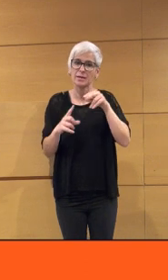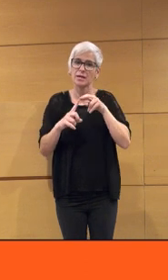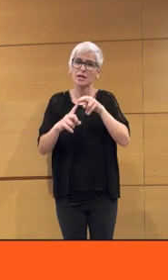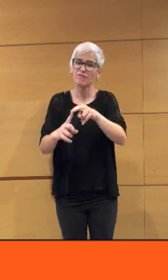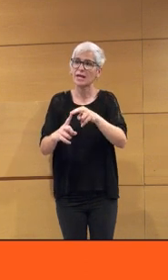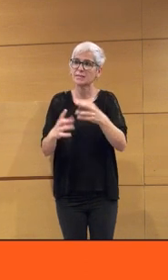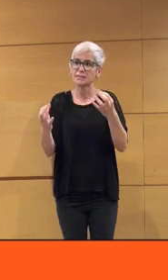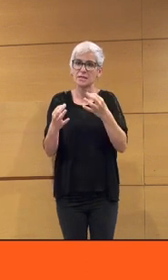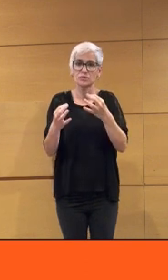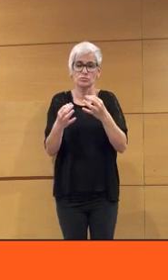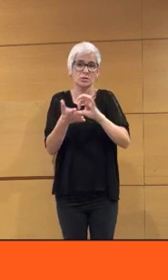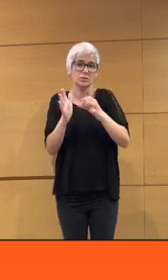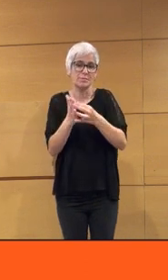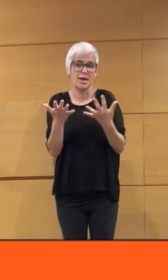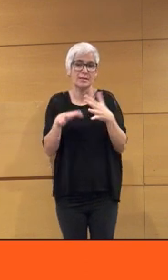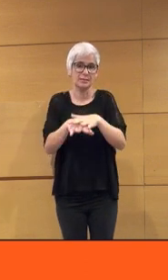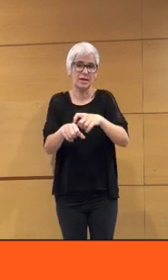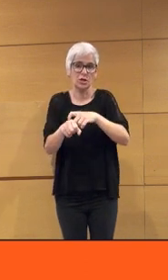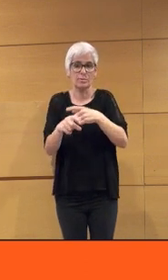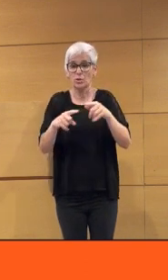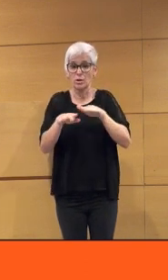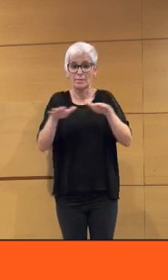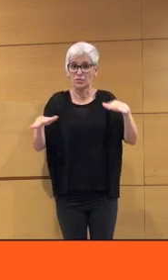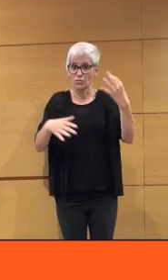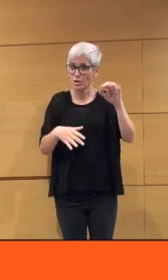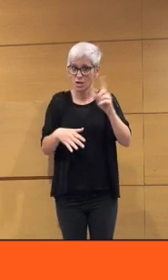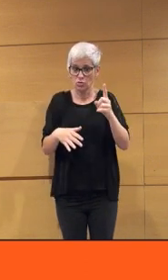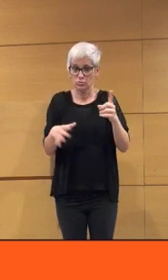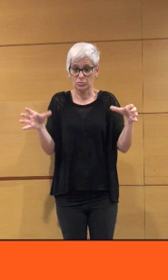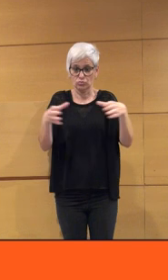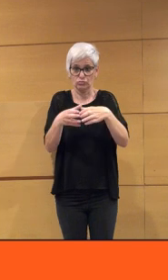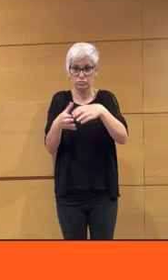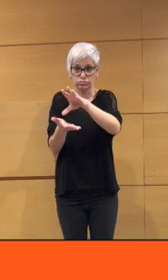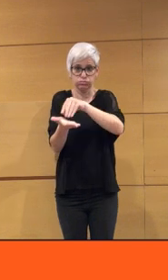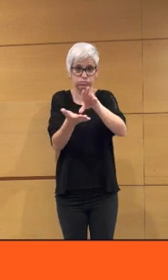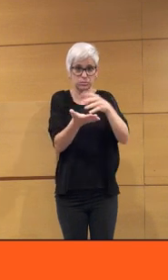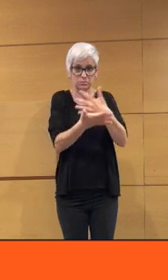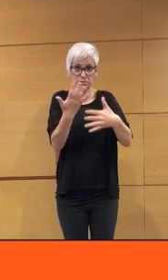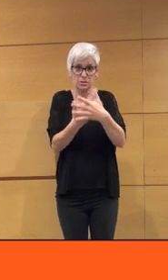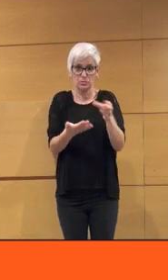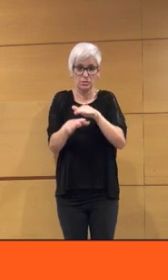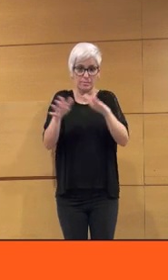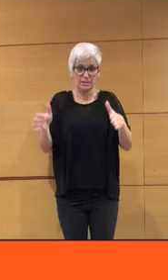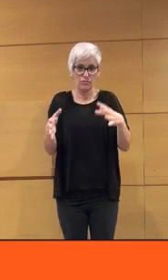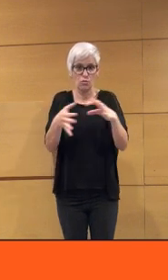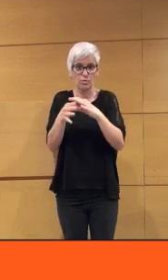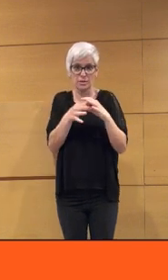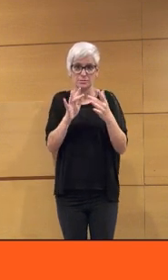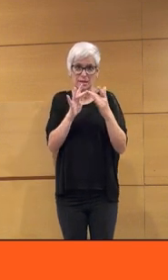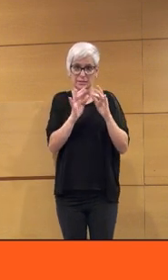és un ecosistema integrador, perquè no és una plataforma única, sinó que és un conjunt de plataformes que interactuen entre si.